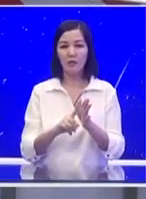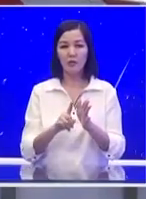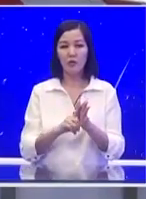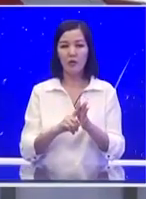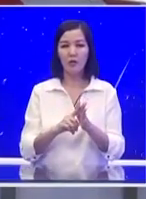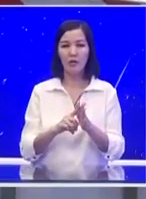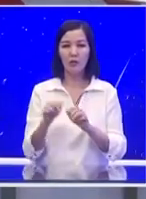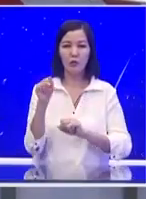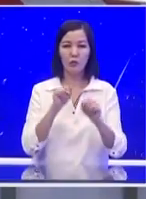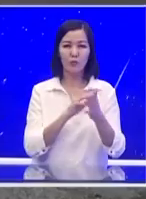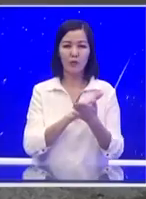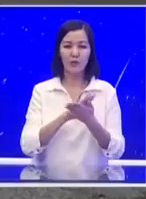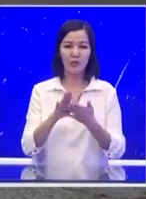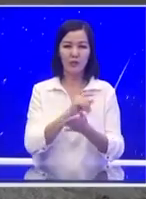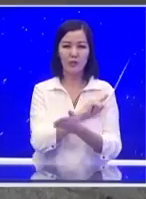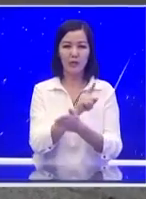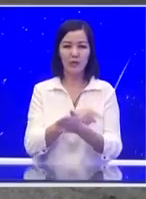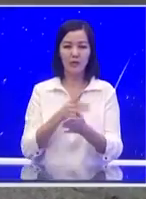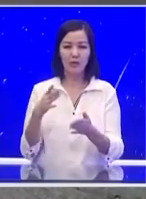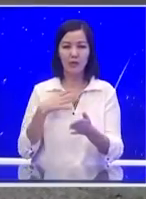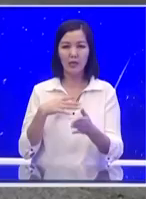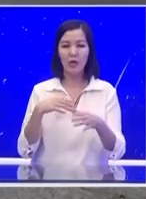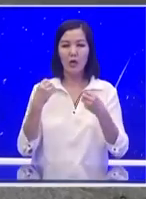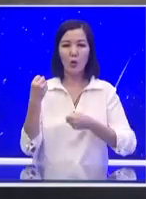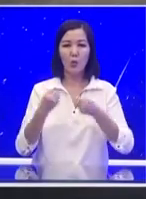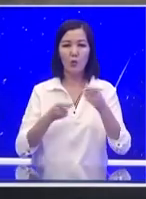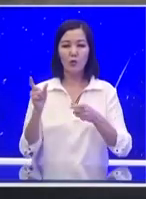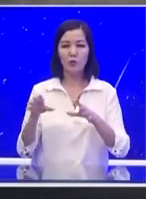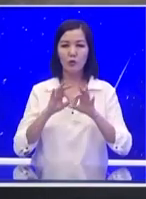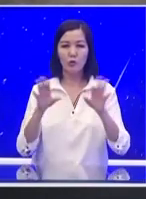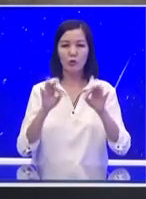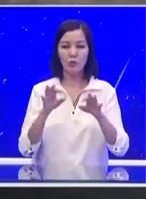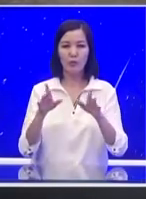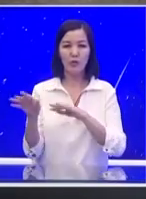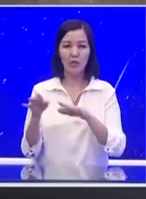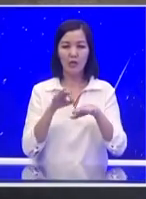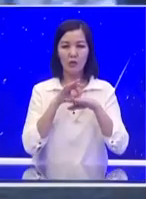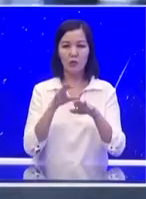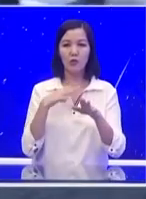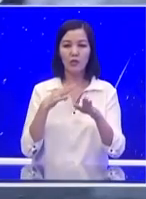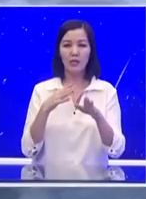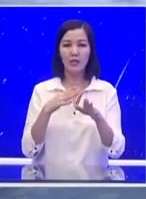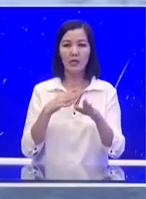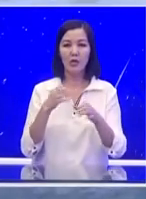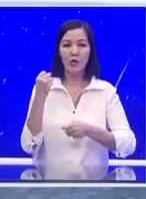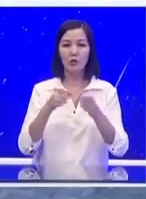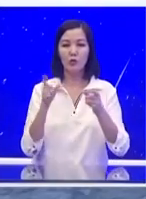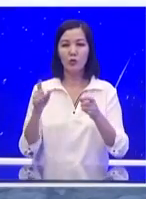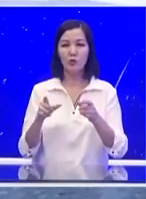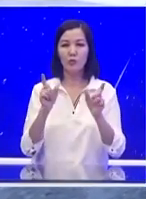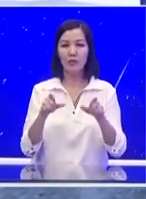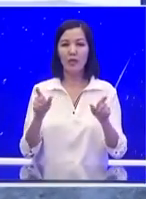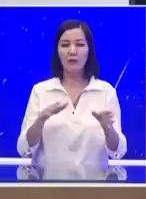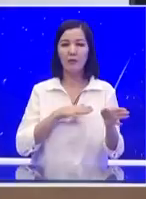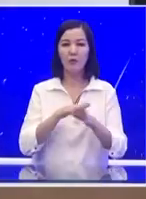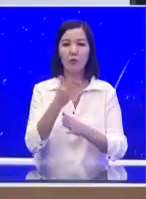Мұнда дезинфекциялық жұмыстарымен қатар көлік жүргізушілеріне түсіндірме шаралары жүргізіледі. Сондай-ақ бекетте жүргізуші мен жолаушыдан